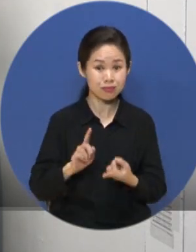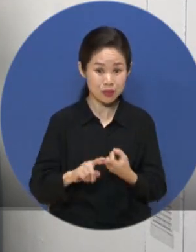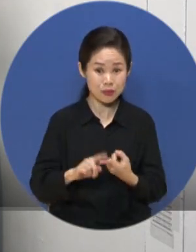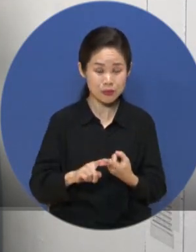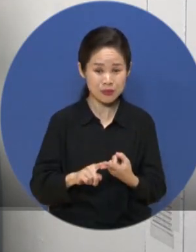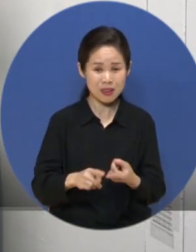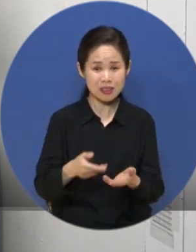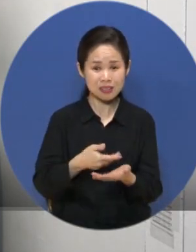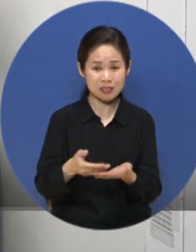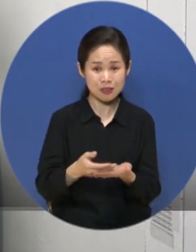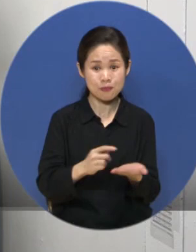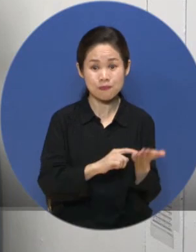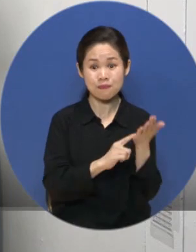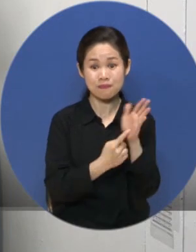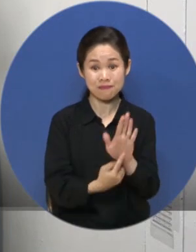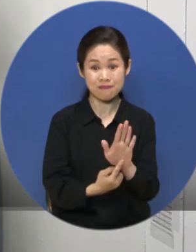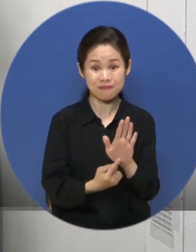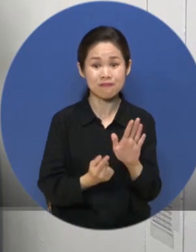경일